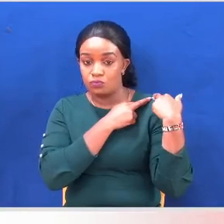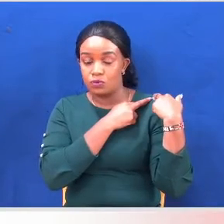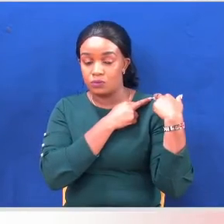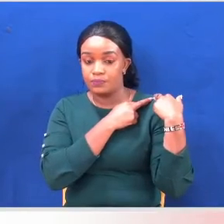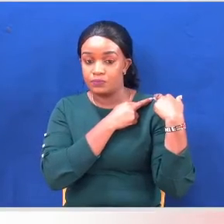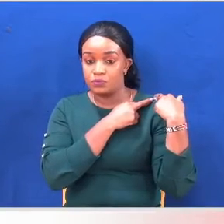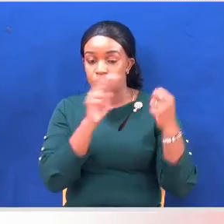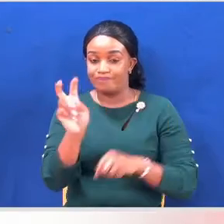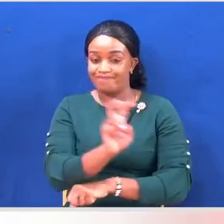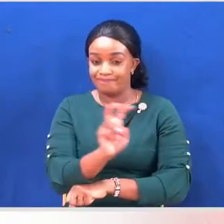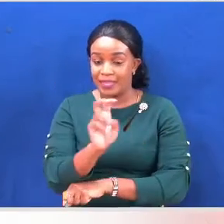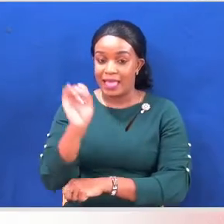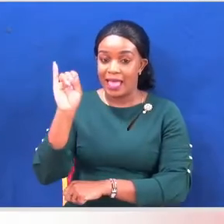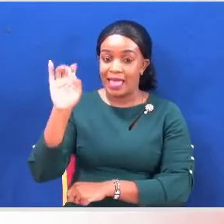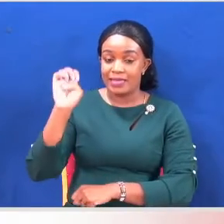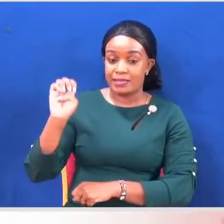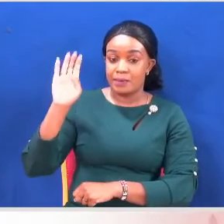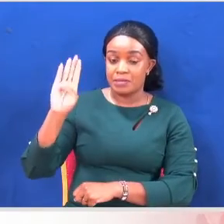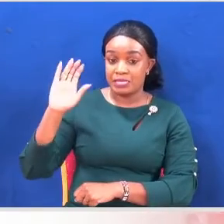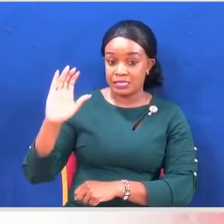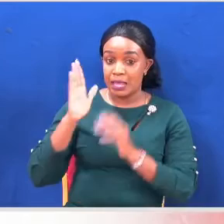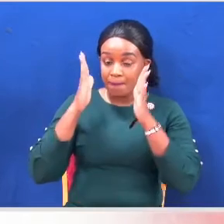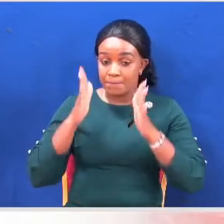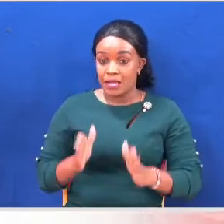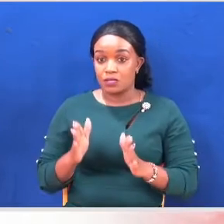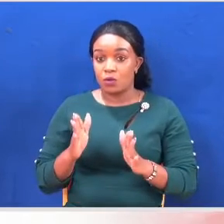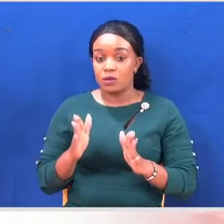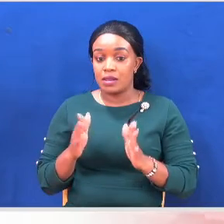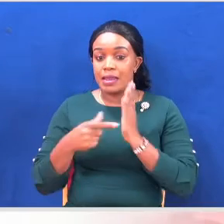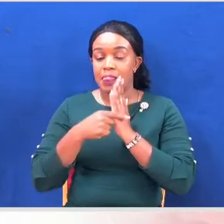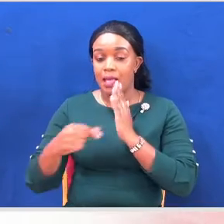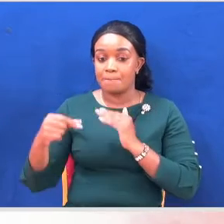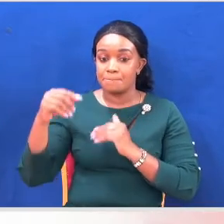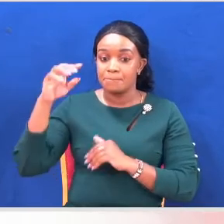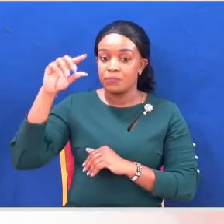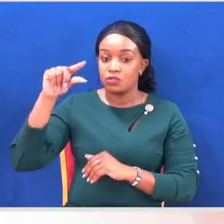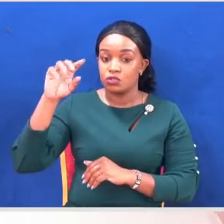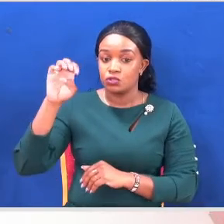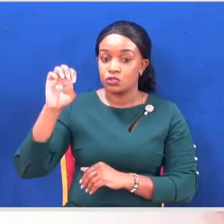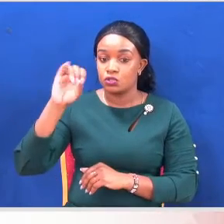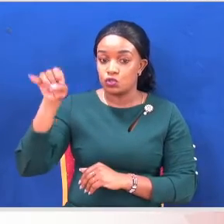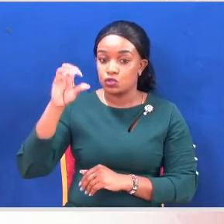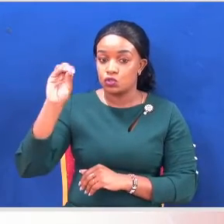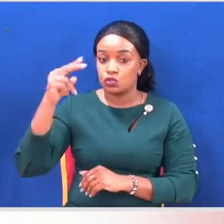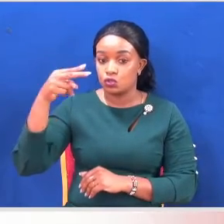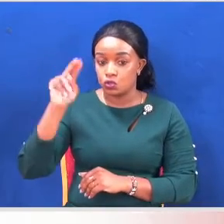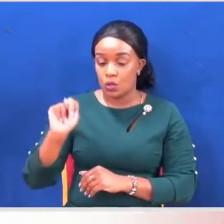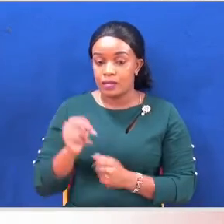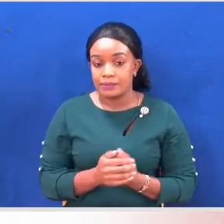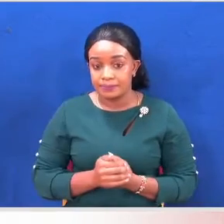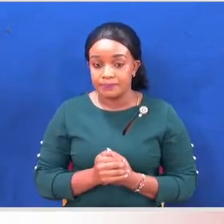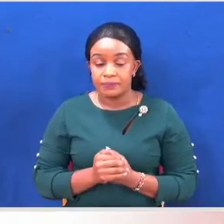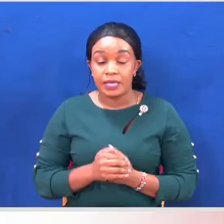ya uchaguzi na mipaka nchini IEBC, mwingine bali ni John Kirui. Hivyo basi ni eneo ambalo